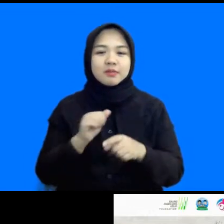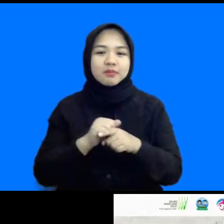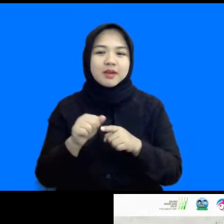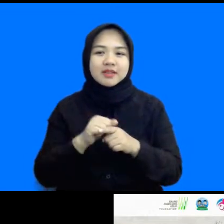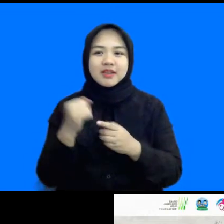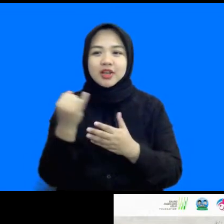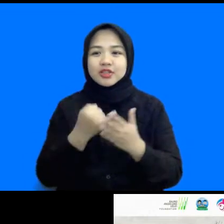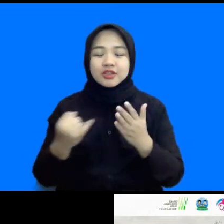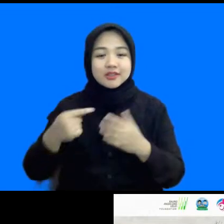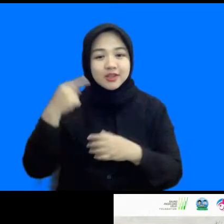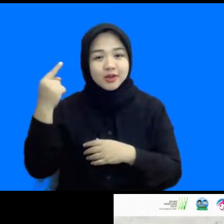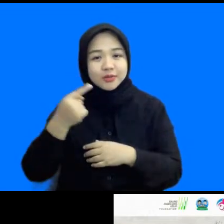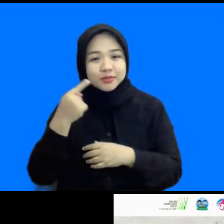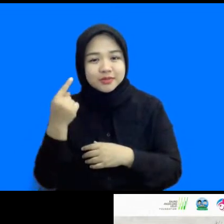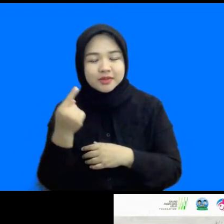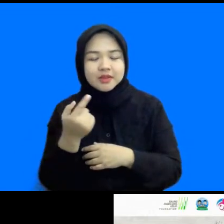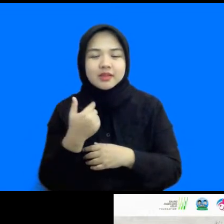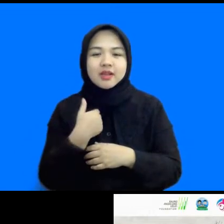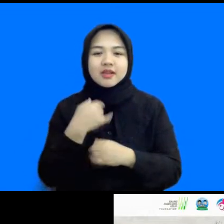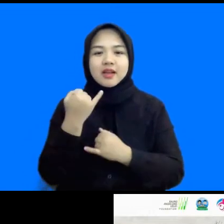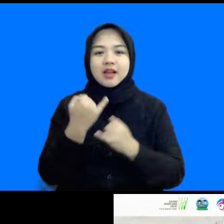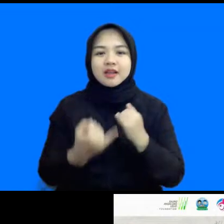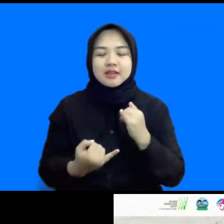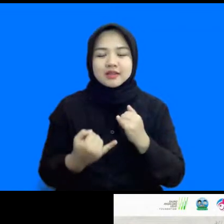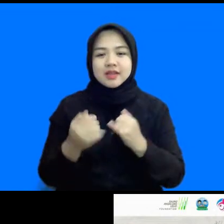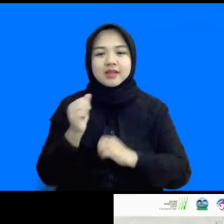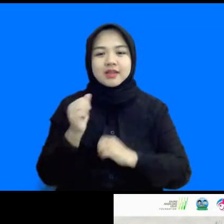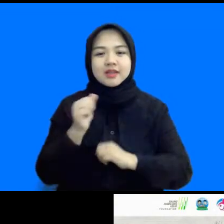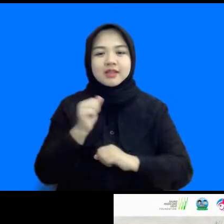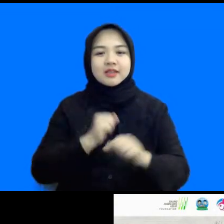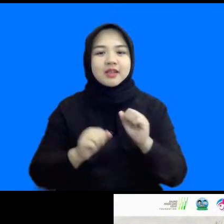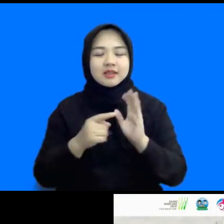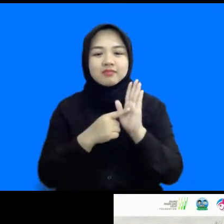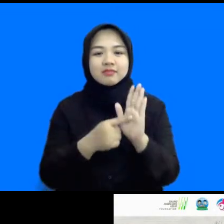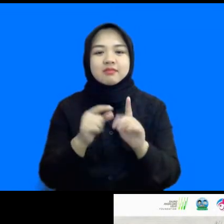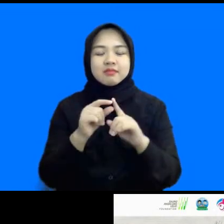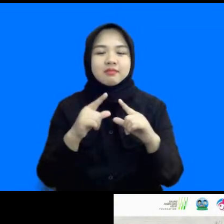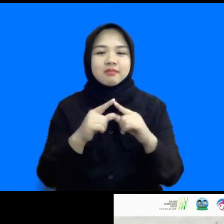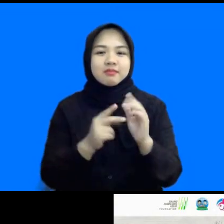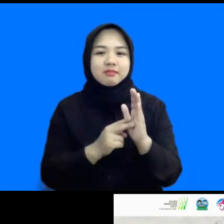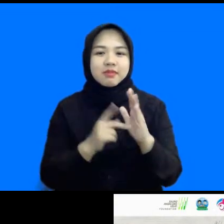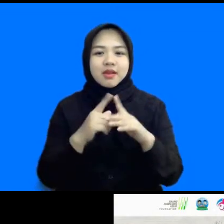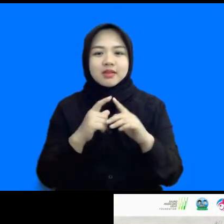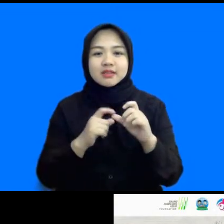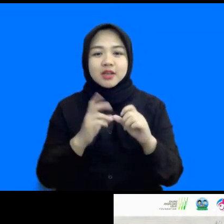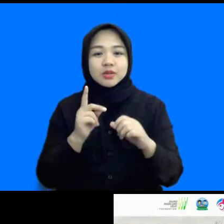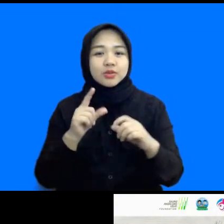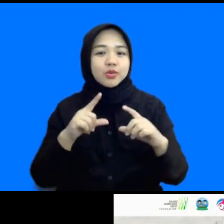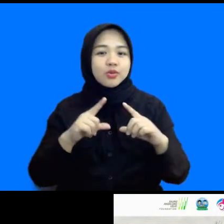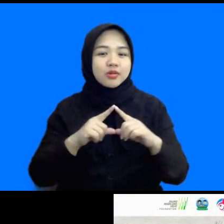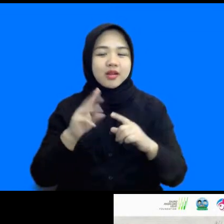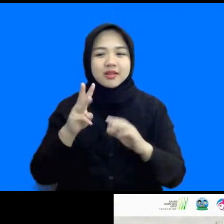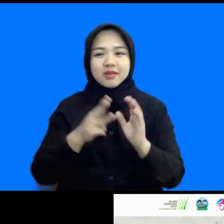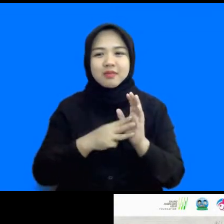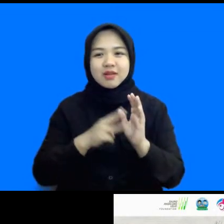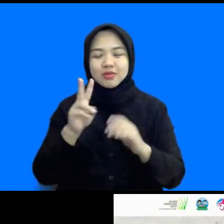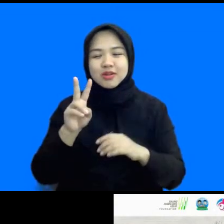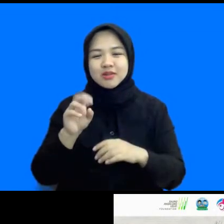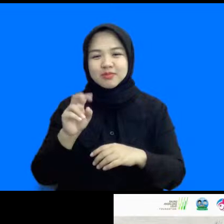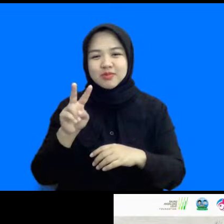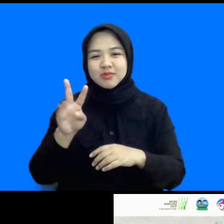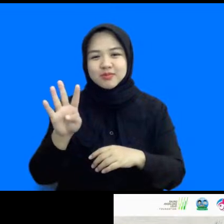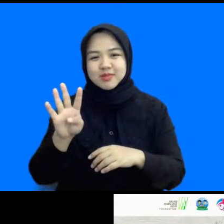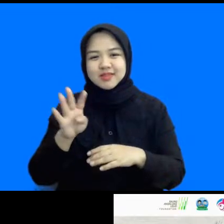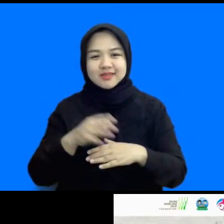secara rutin, hingga puncaknya pada pagelaran anak Pancaswara yang dilakukan pada 3 Maret